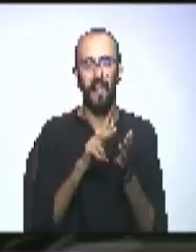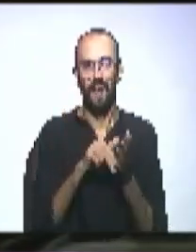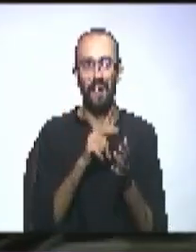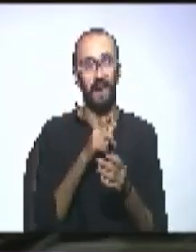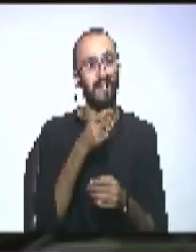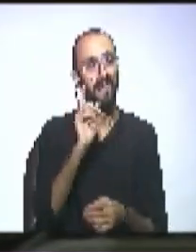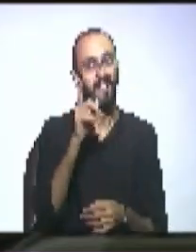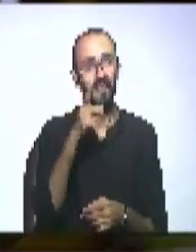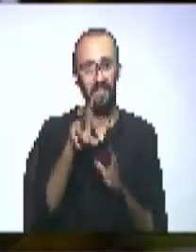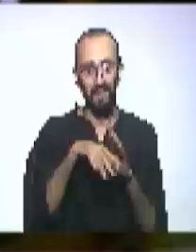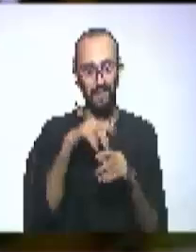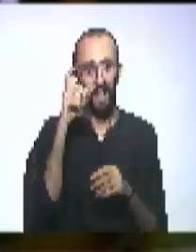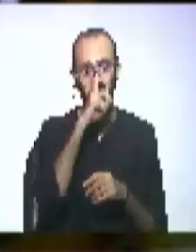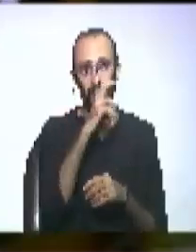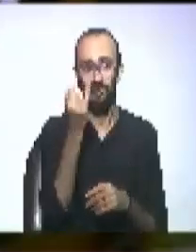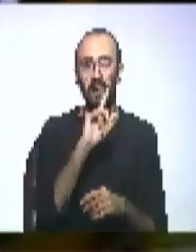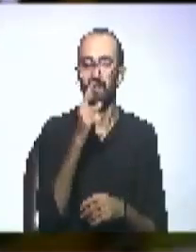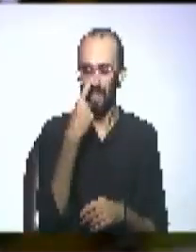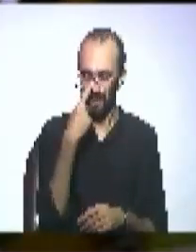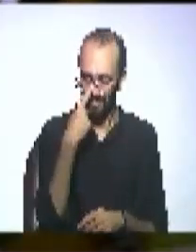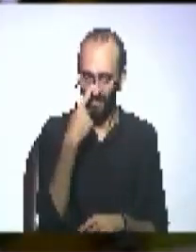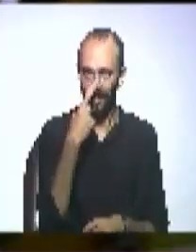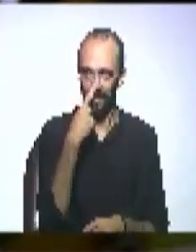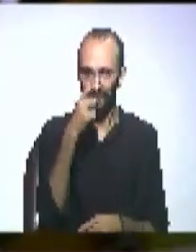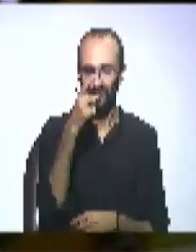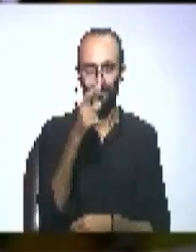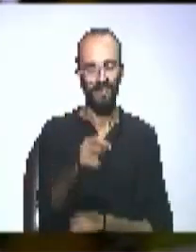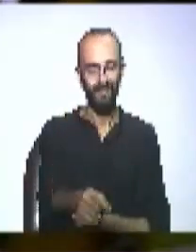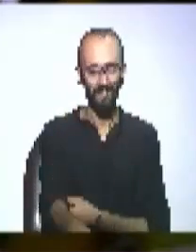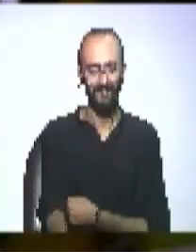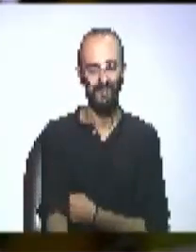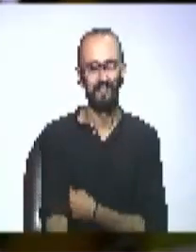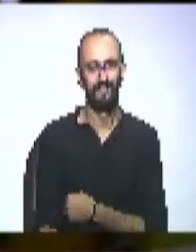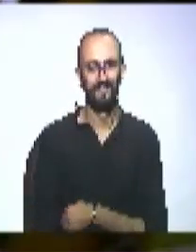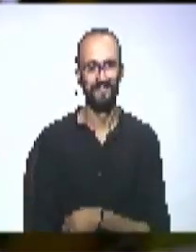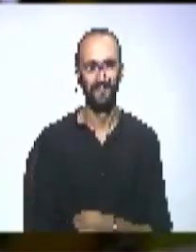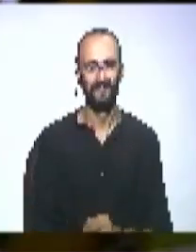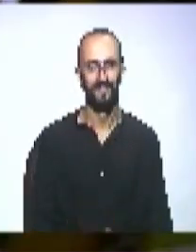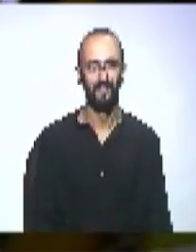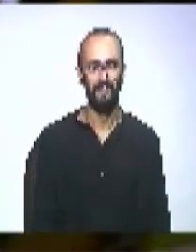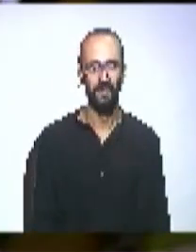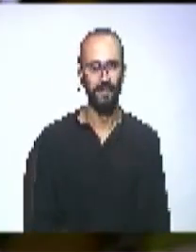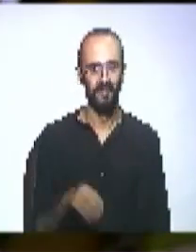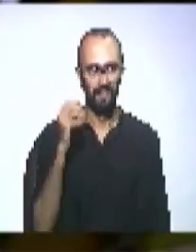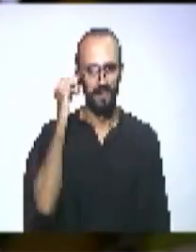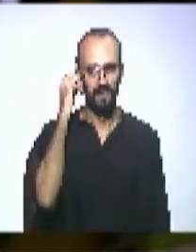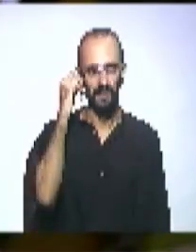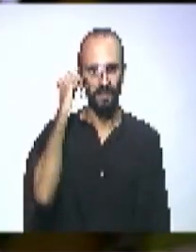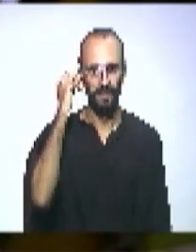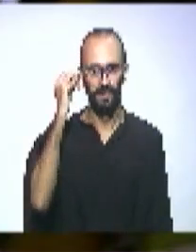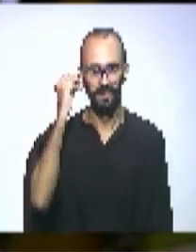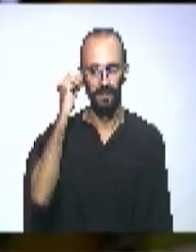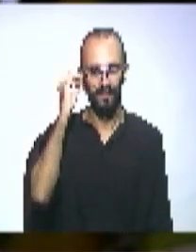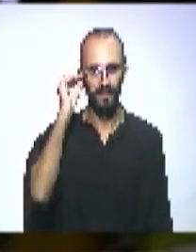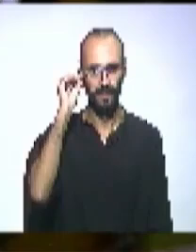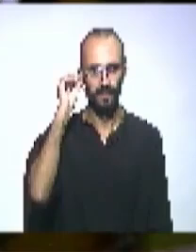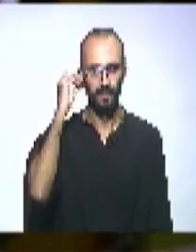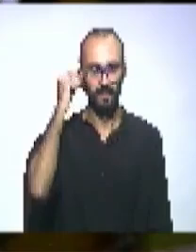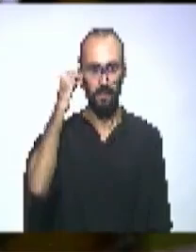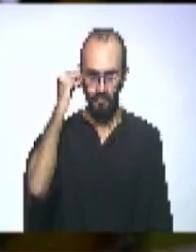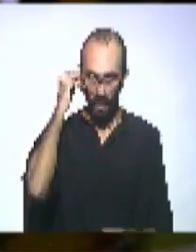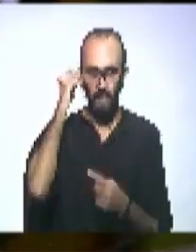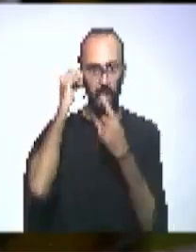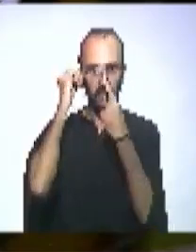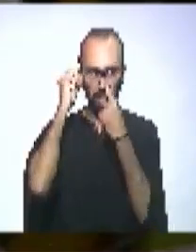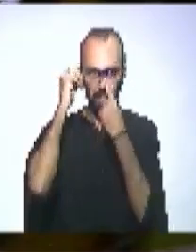الحاجات دي عايزه وقت. بس حاضر من عينيا. حاضر مره كده حلقه كده عن الحلويات. ممكن نعملها في